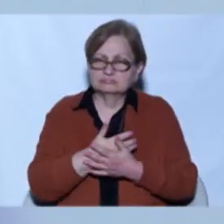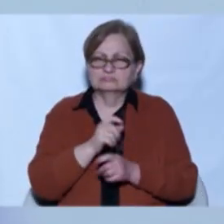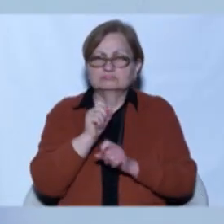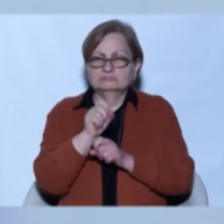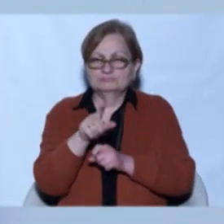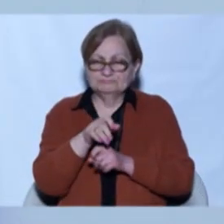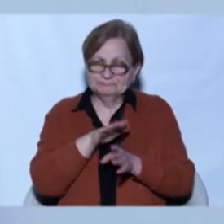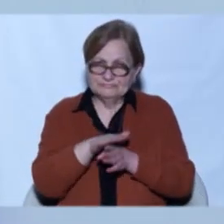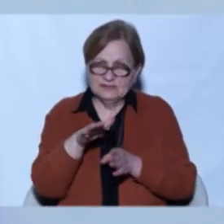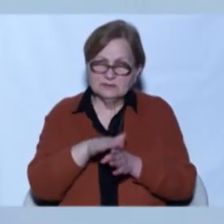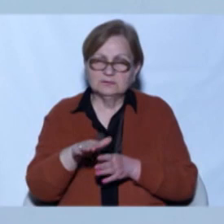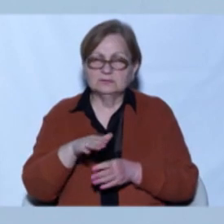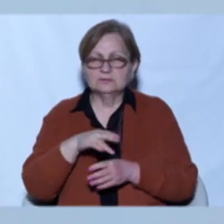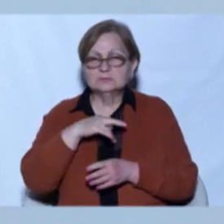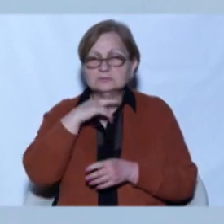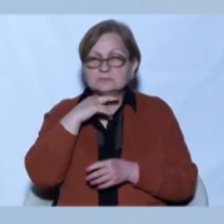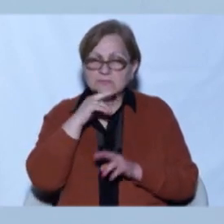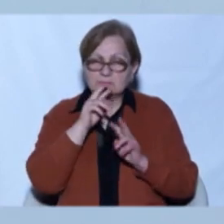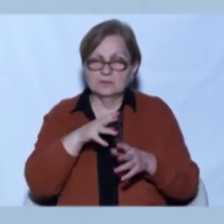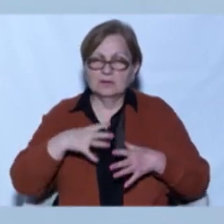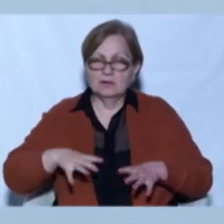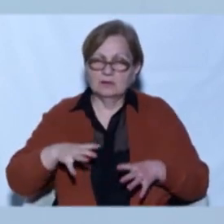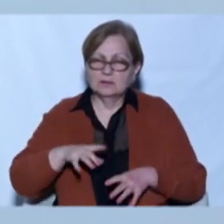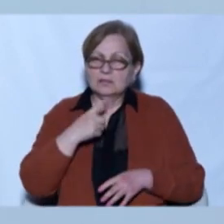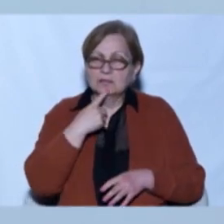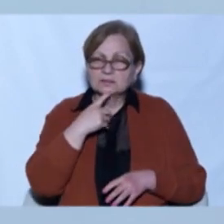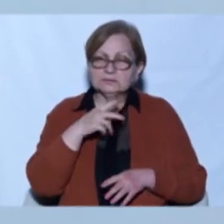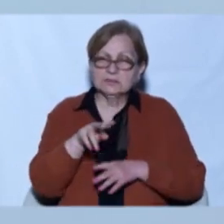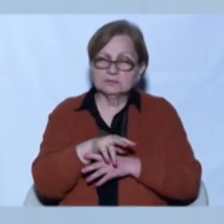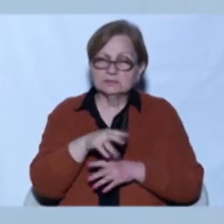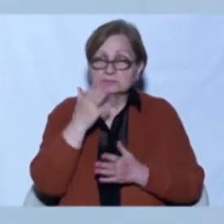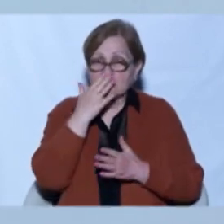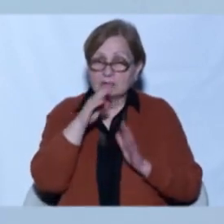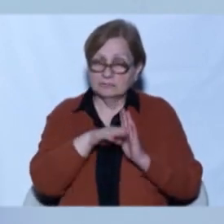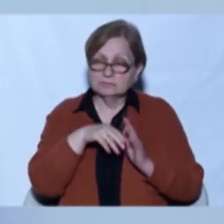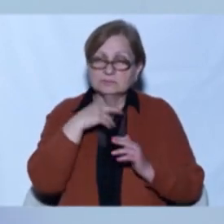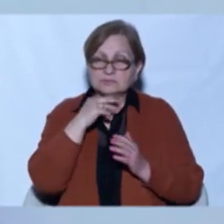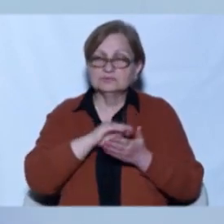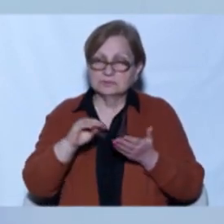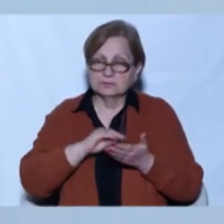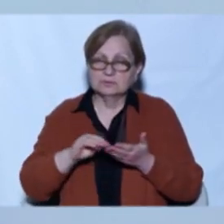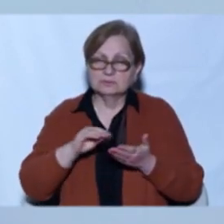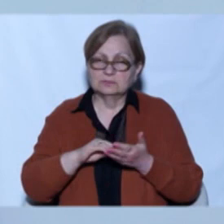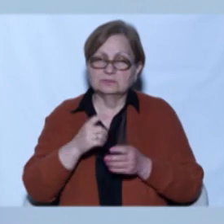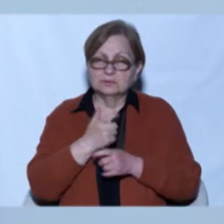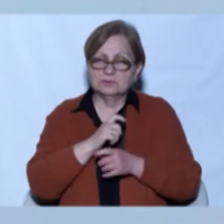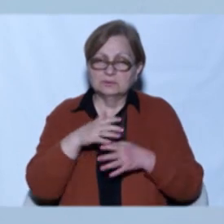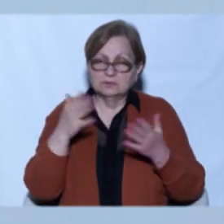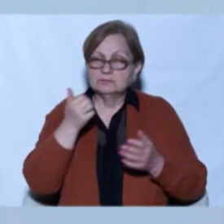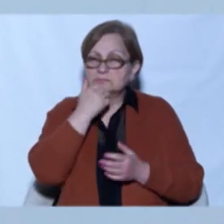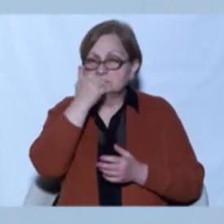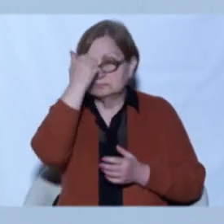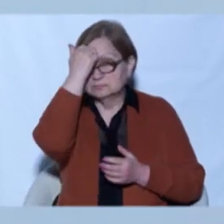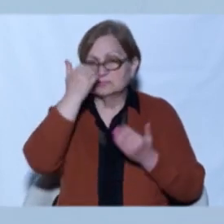დავალებებს ასრულებთ, ყურადღებას უთმობთ ქართული ენისა და ლიტერატურის გაკვეთილებს, წერთ, ასევე ძალიან დიდ მადლობას